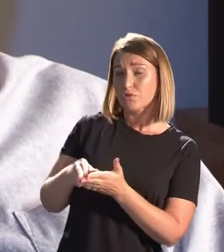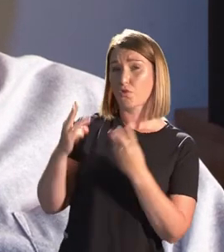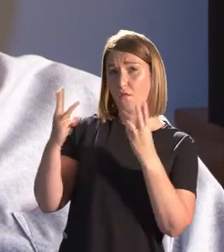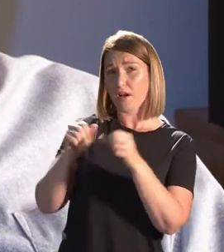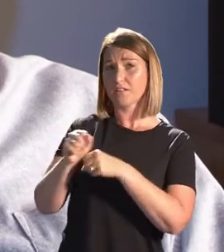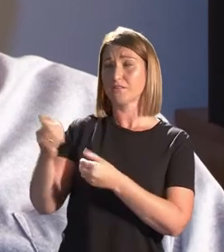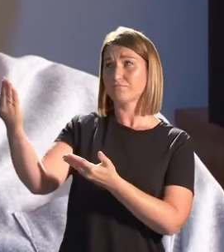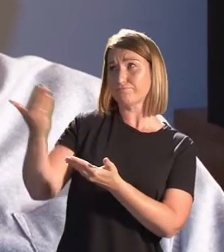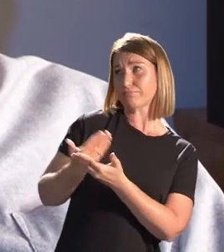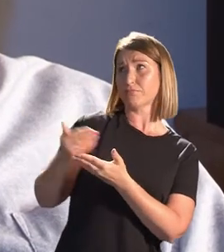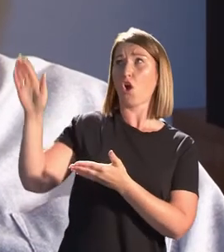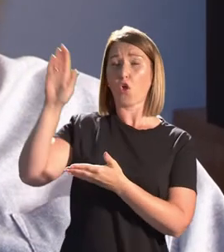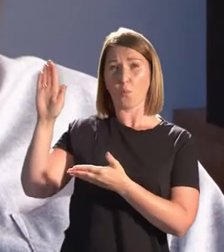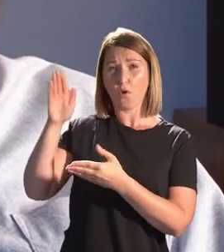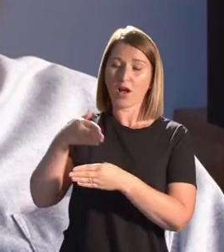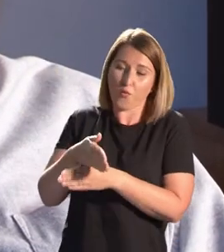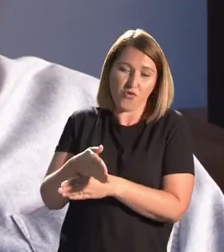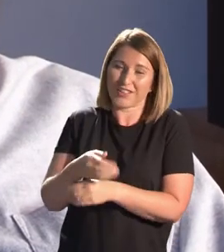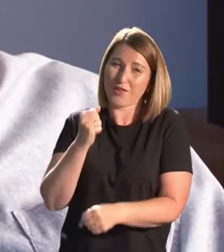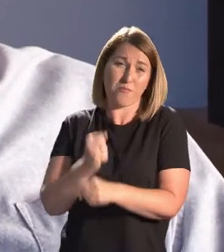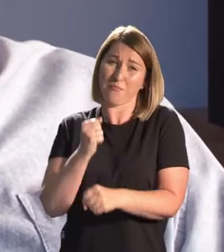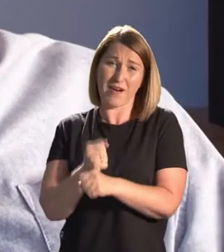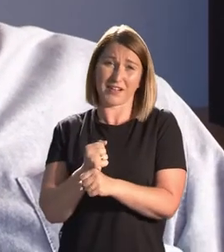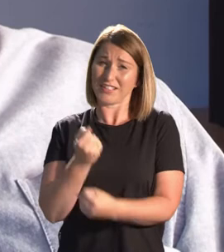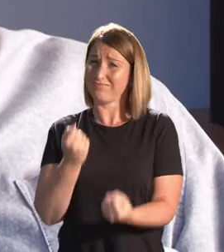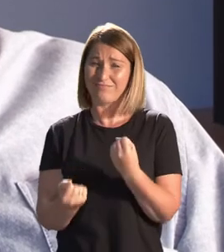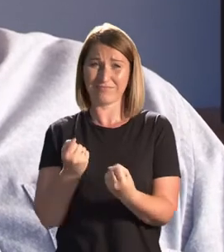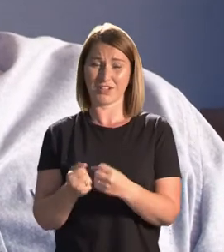darem od Boga, a potem to jest kwestia pracy,